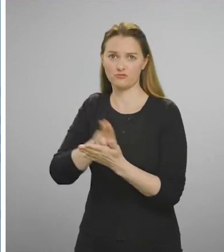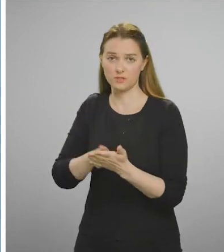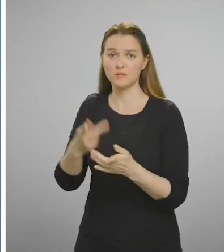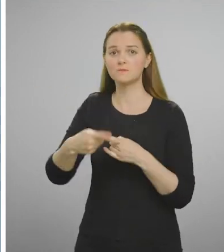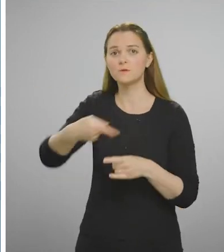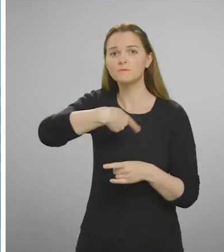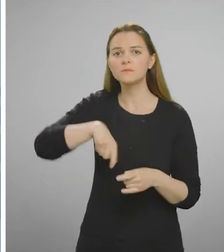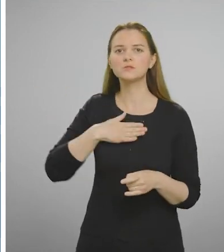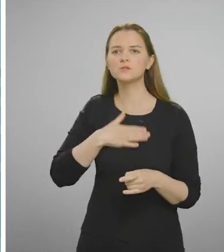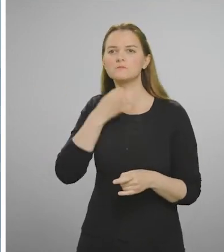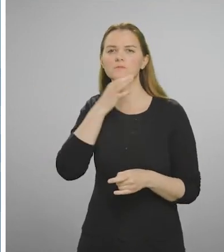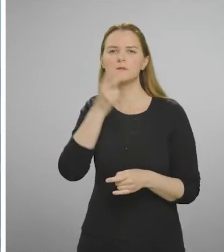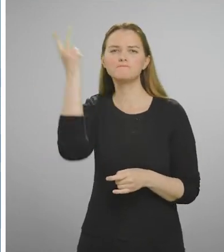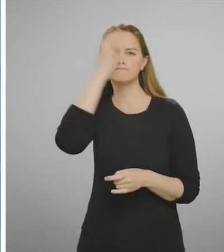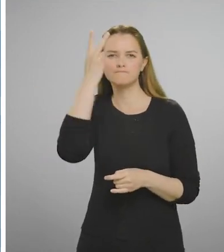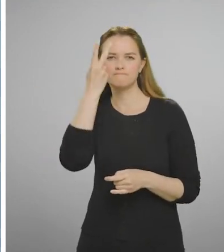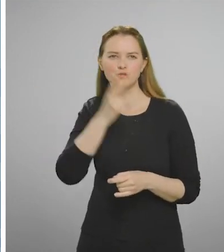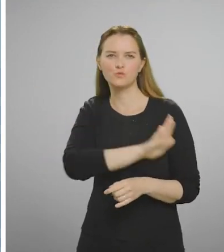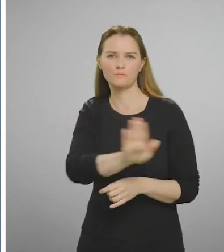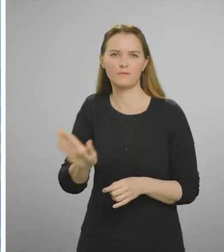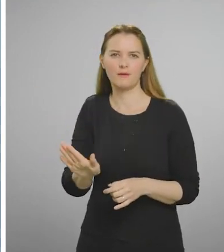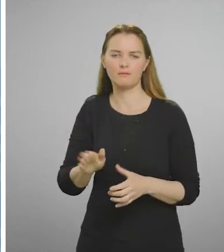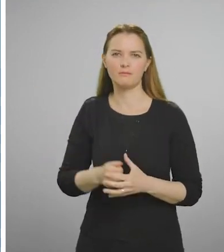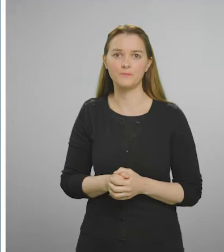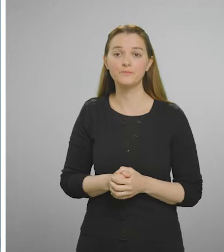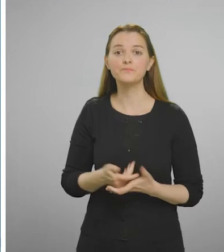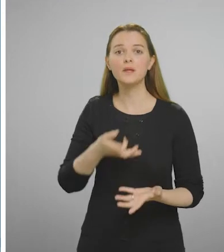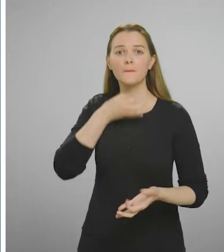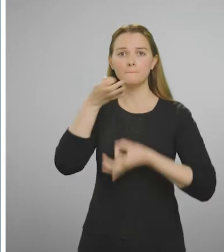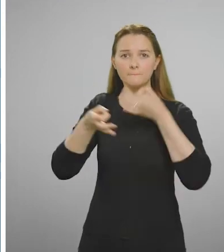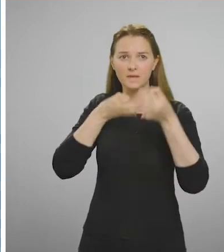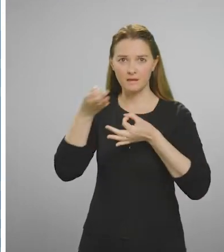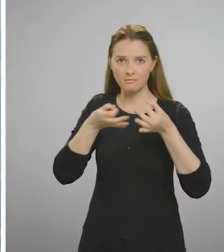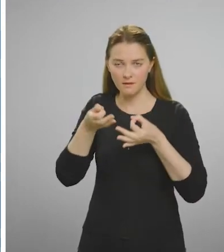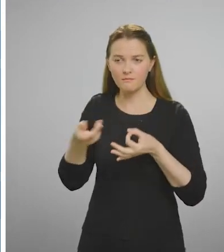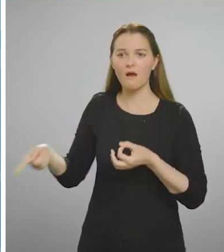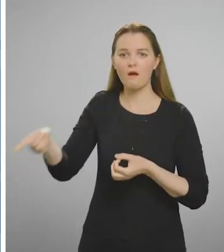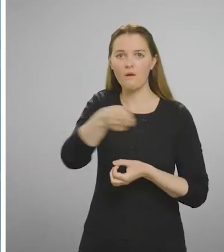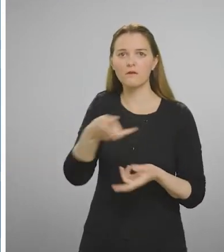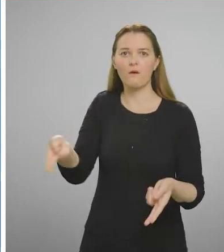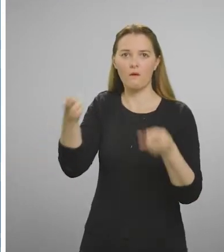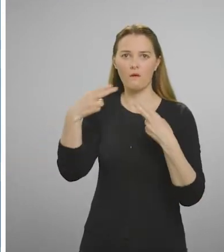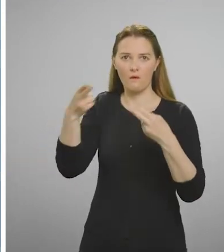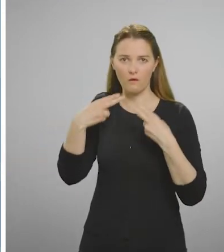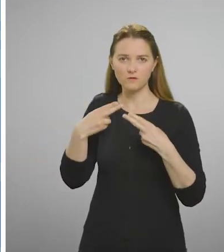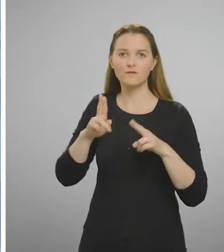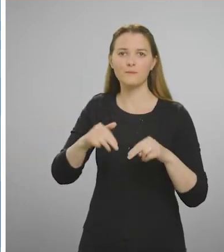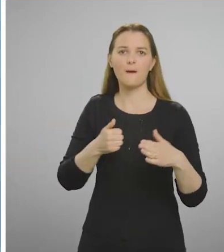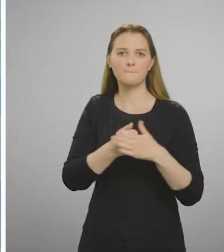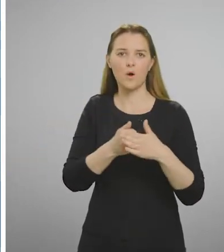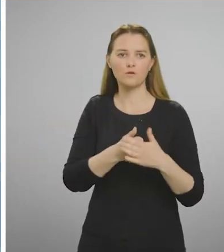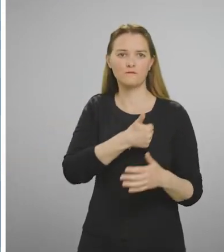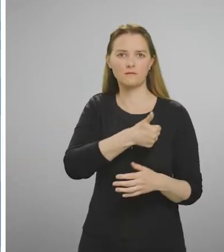bolje razumjeti pozadina njihova djelovanja. Pitanja su postavljena tako da su ispitanici morali na skali od 1 do